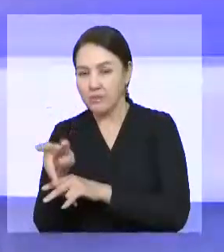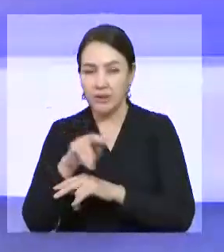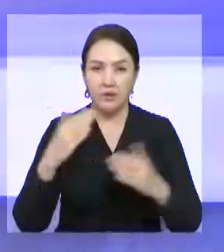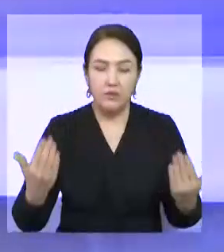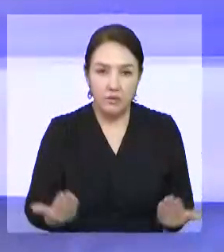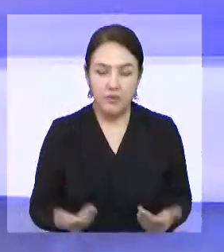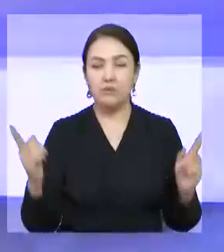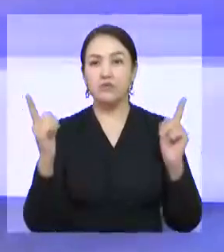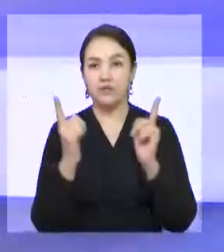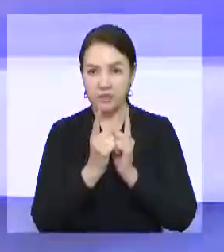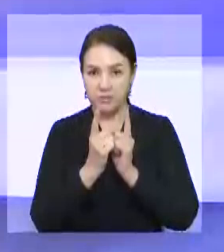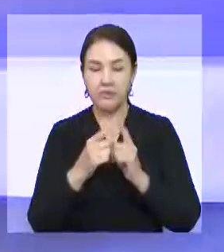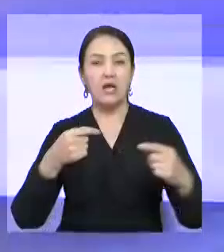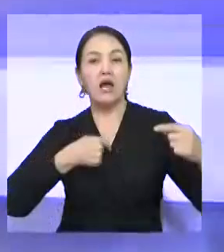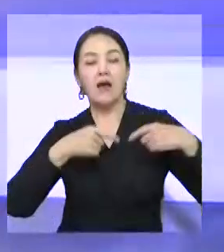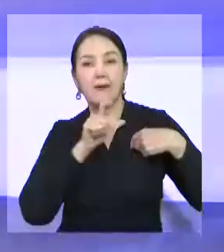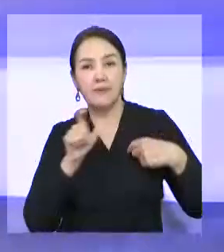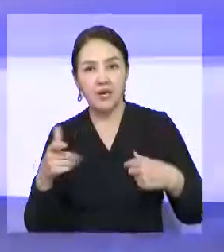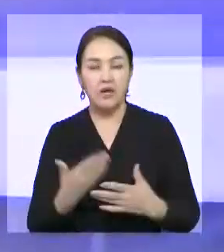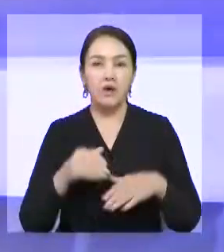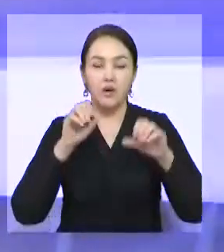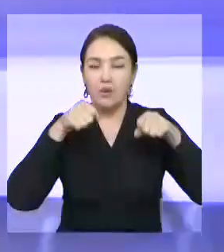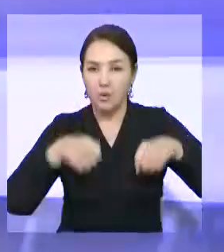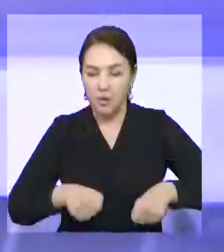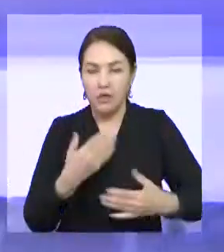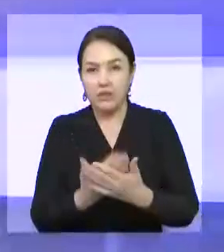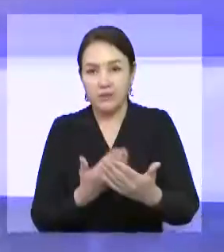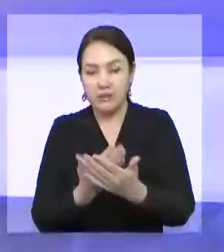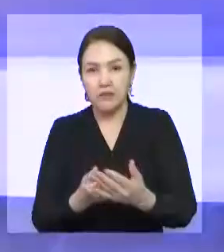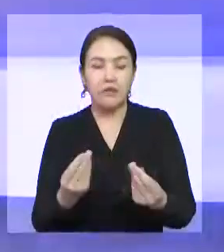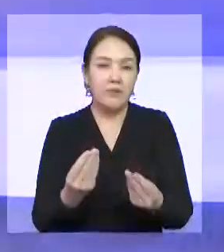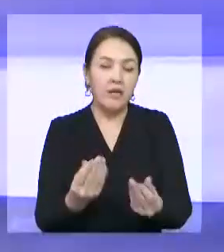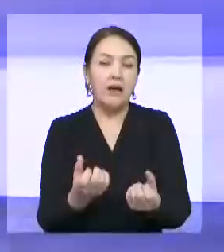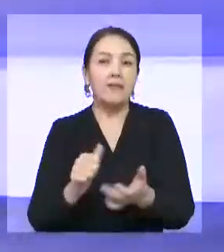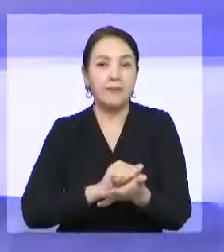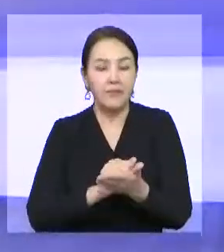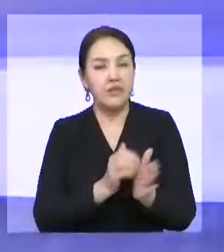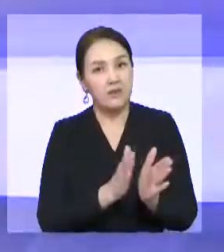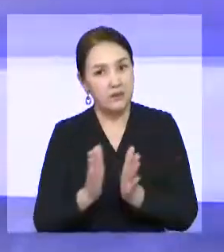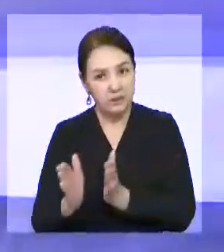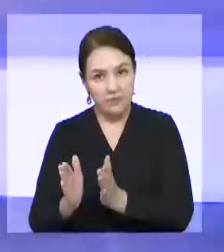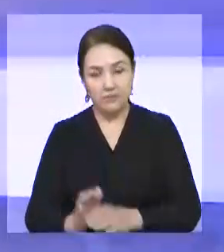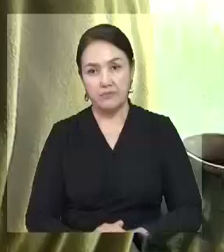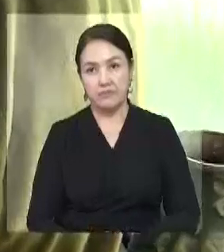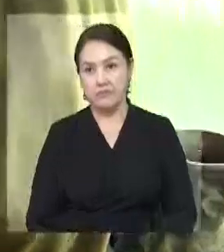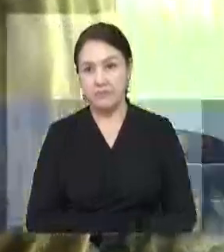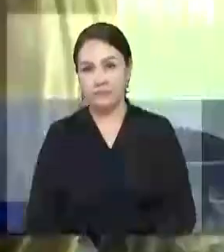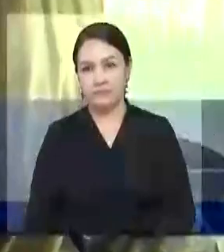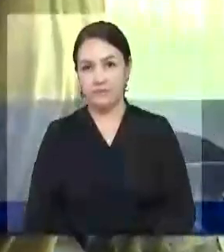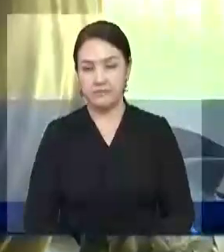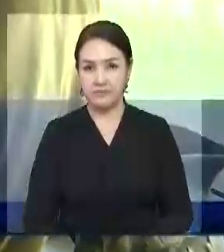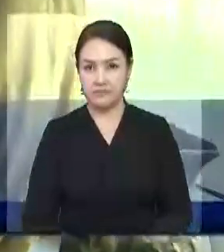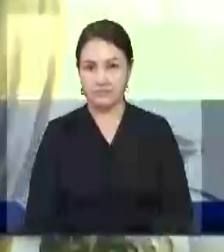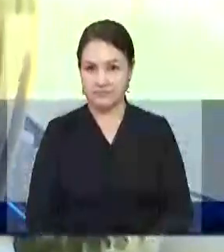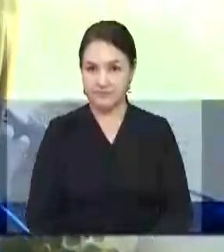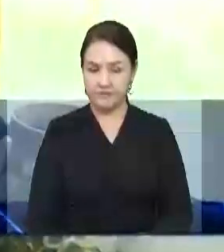тұрғындармен кездесіп жүр. Зардап шеккен азаматтарға құқықтық кеңес беріп, төлем алуға құжаттарын реттестіруде. Вот так